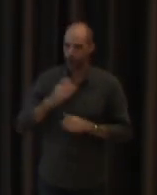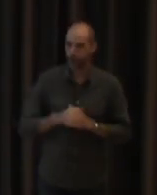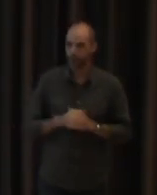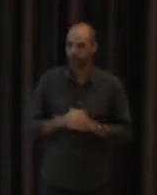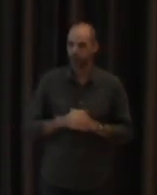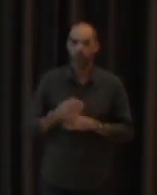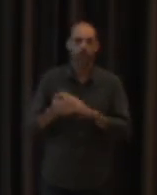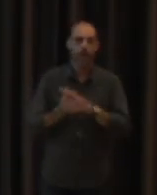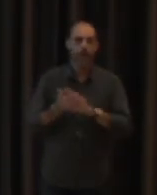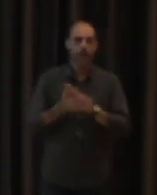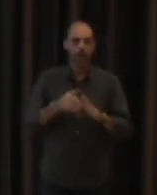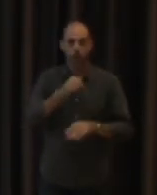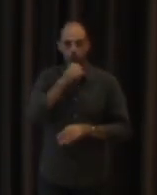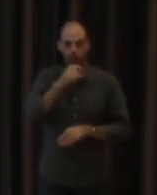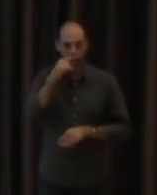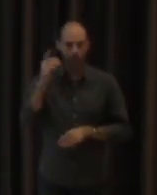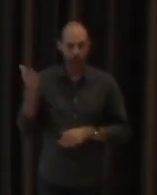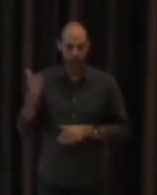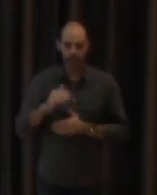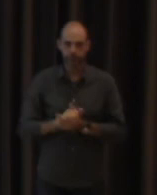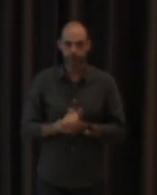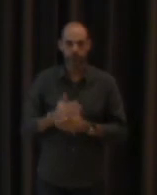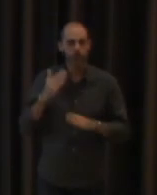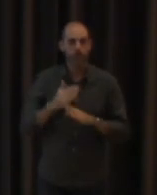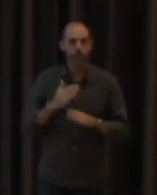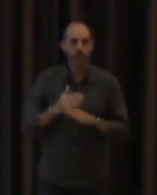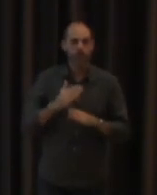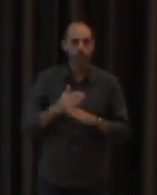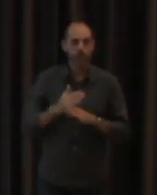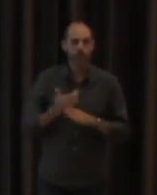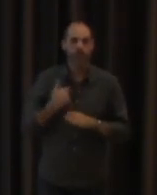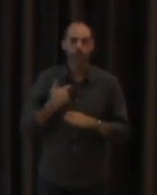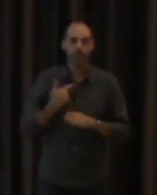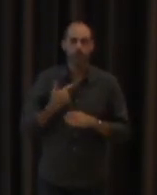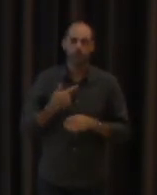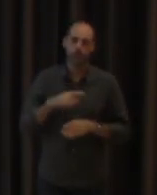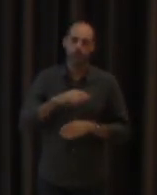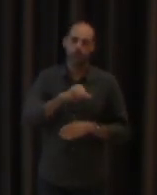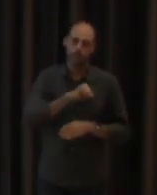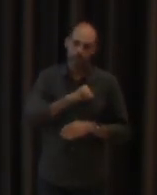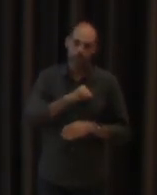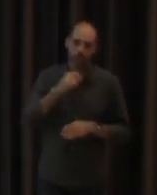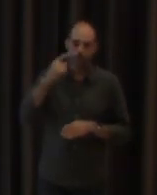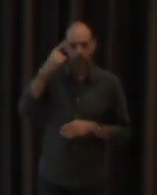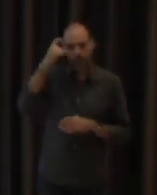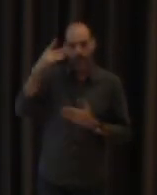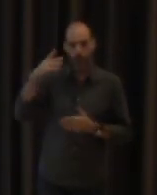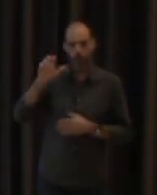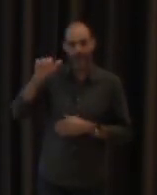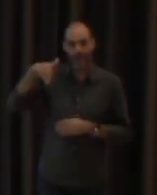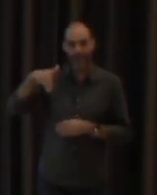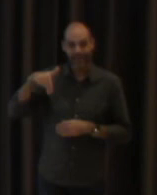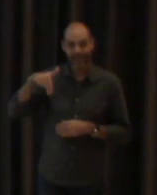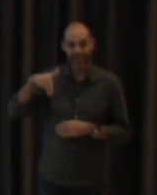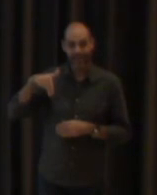parlant de l'avi, podem dir sempre ens en quedarà el record, i l'an representa de l'avi. Podem dir